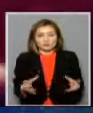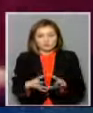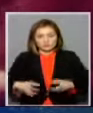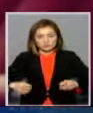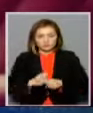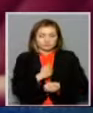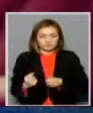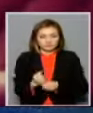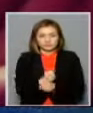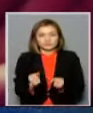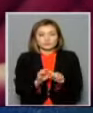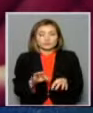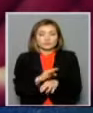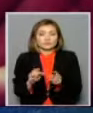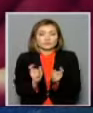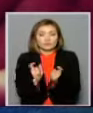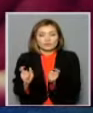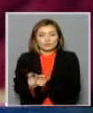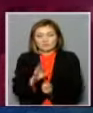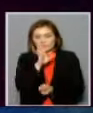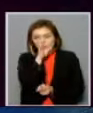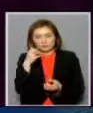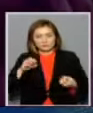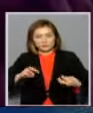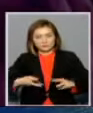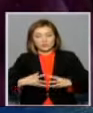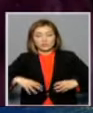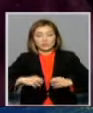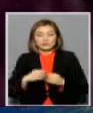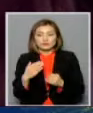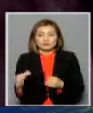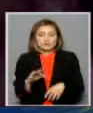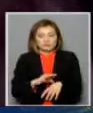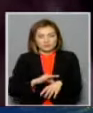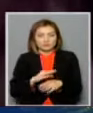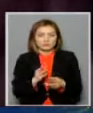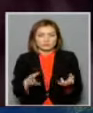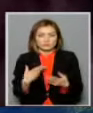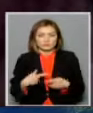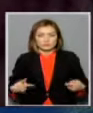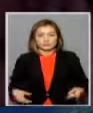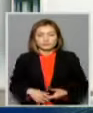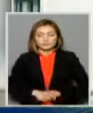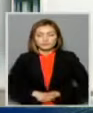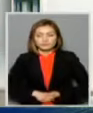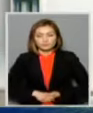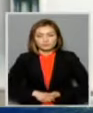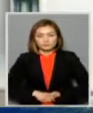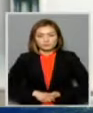семьи, конфликты между супругами, враждебность между членами семьи, болезни, потери родственников.